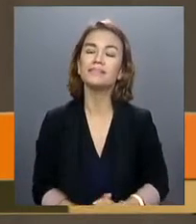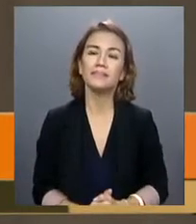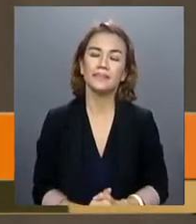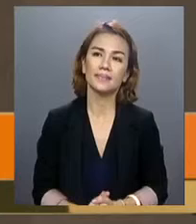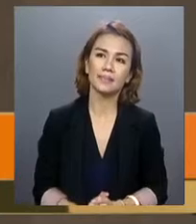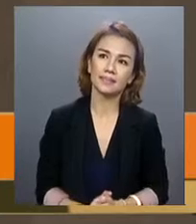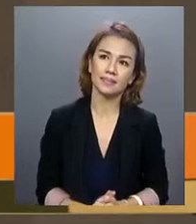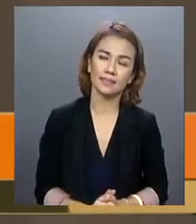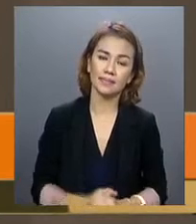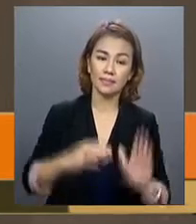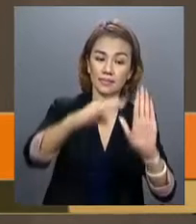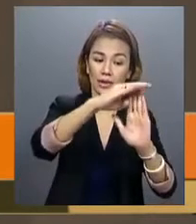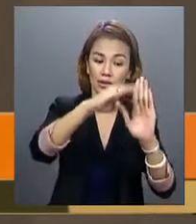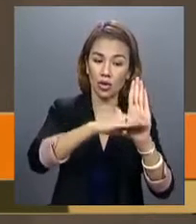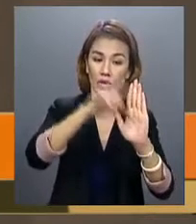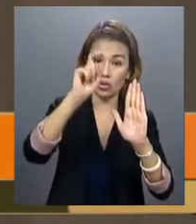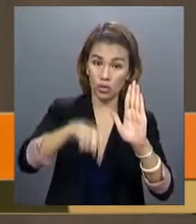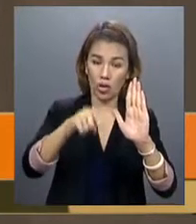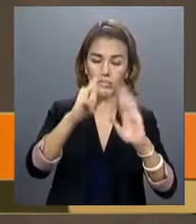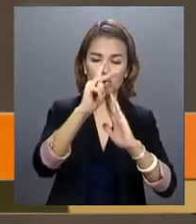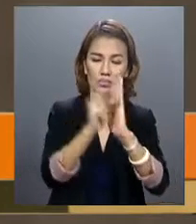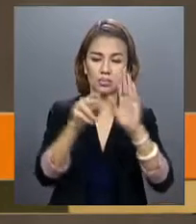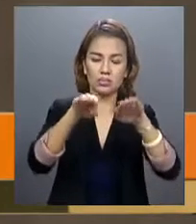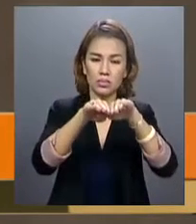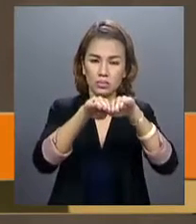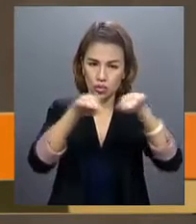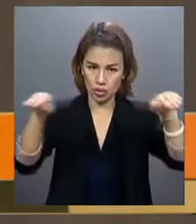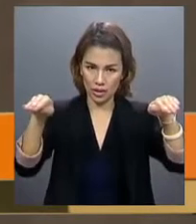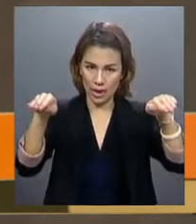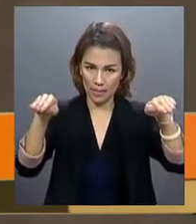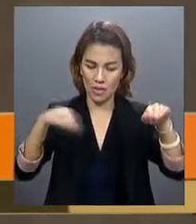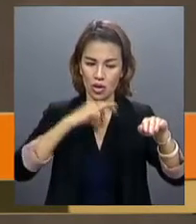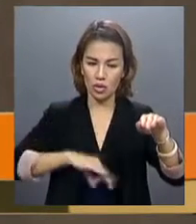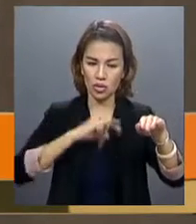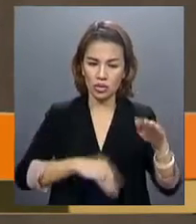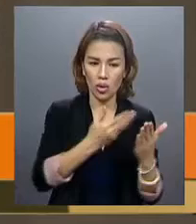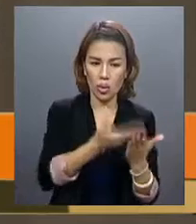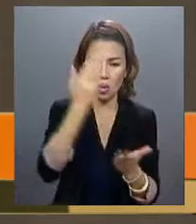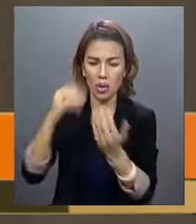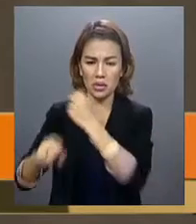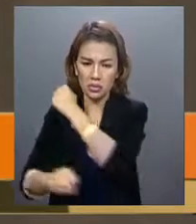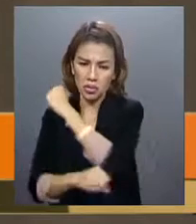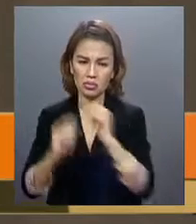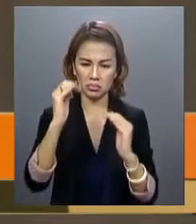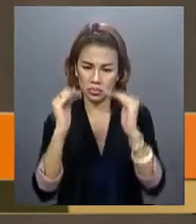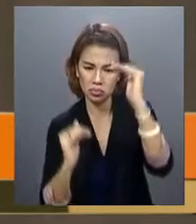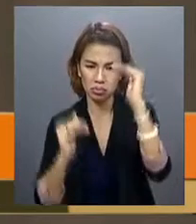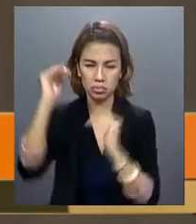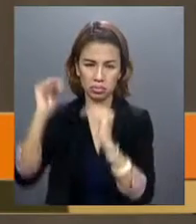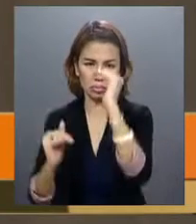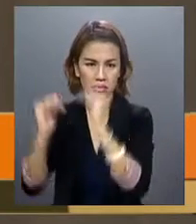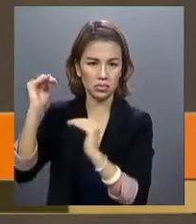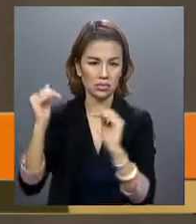ด้วยกระบวนการยุติธรรมและไม่สร้างความเหลื่อมล้ำหรือความไม่เป็นธรรมให้เกิดขึ้นในสังคม